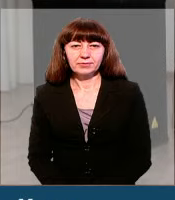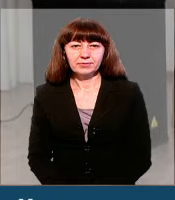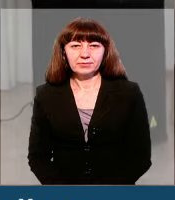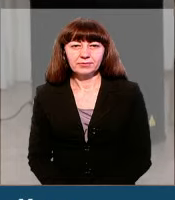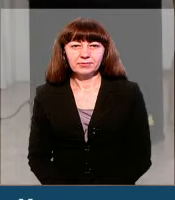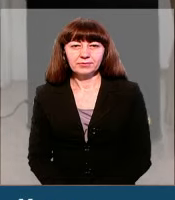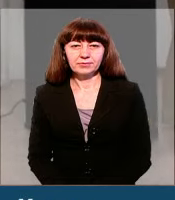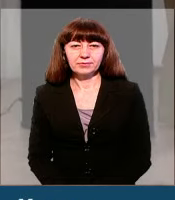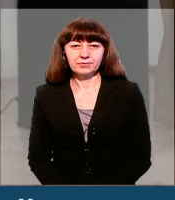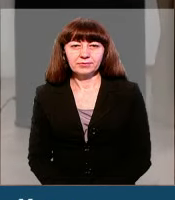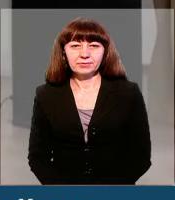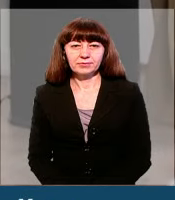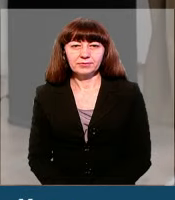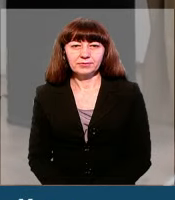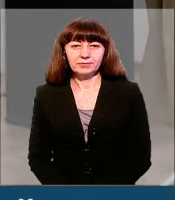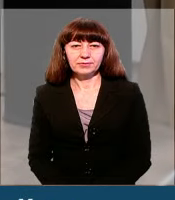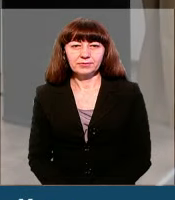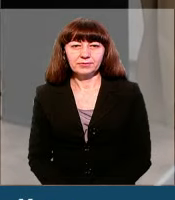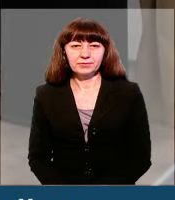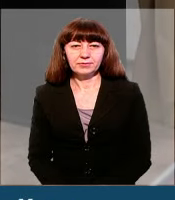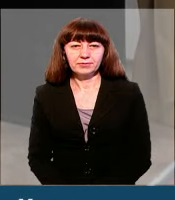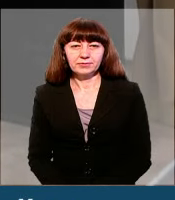берег, родина моя,